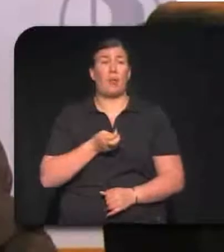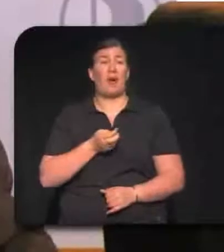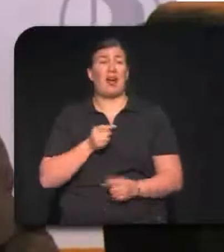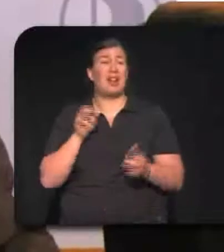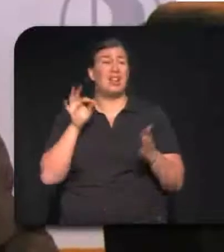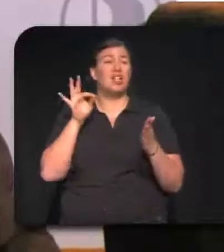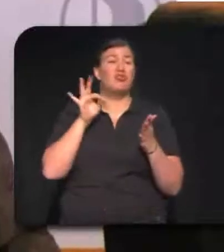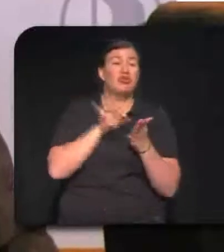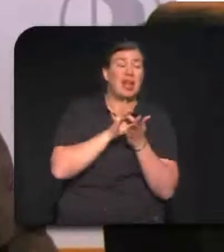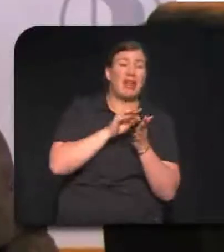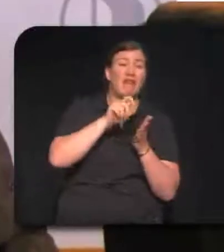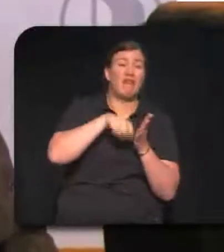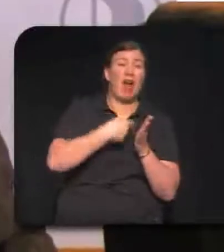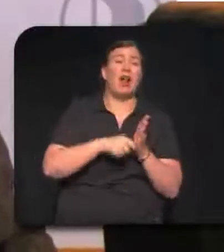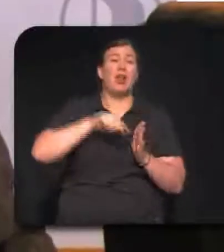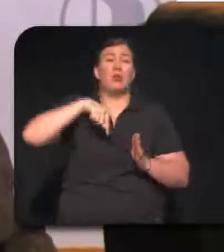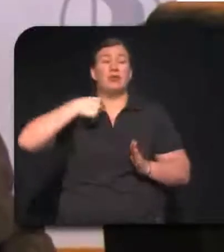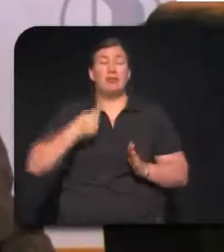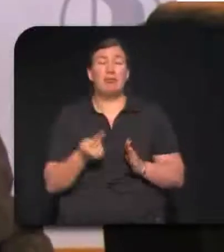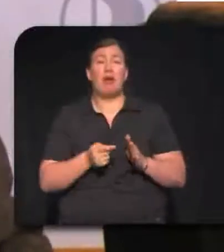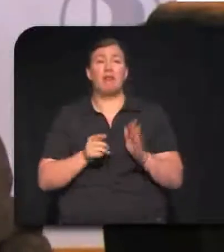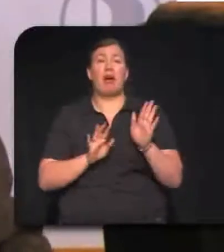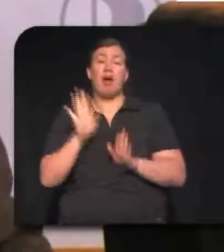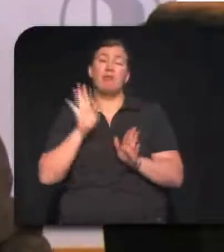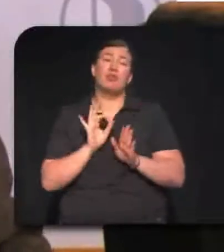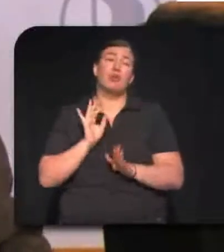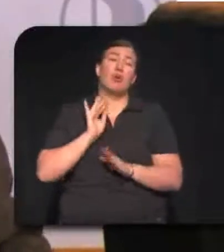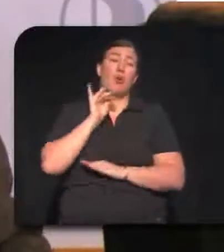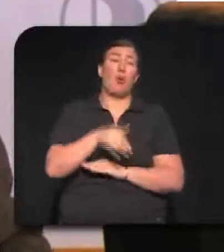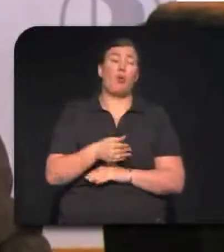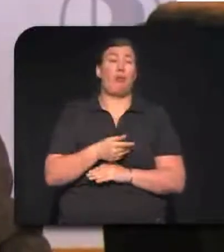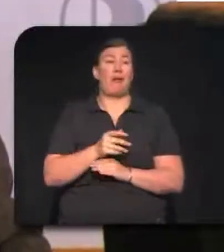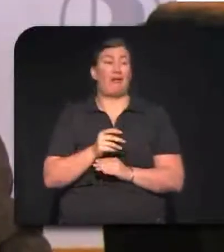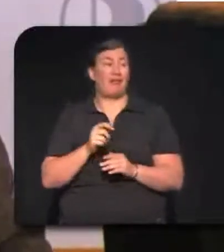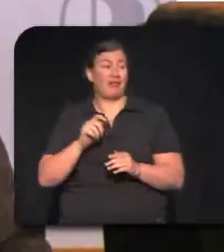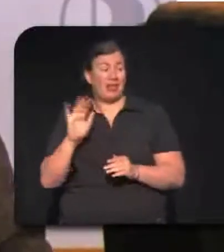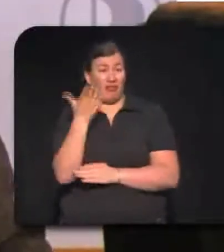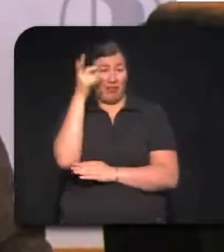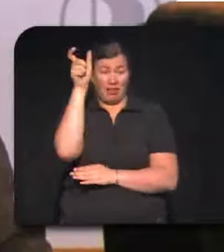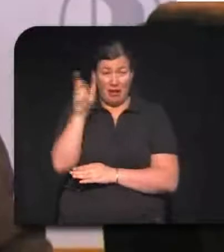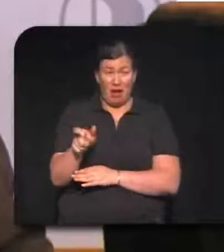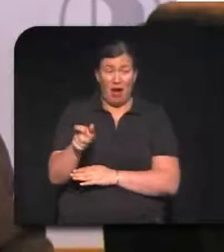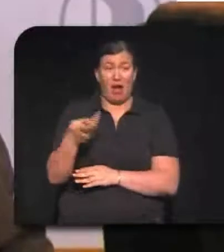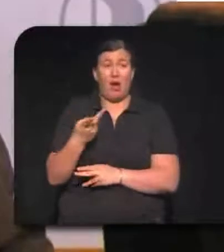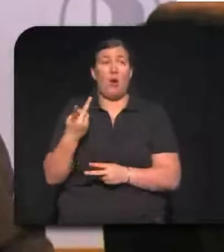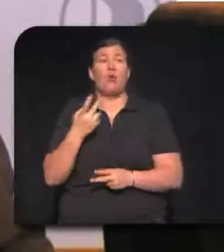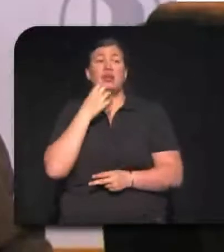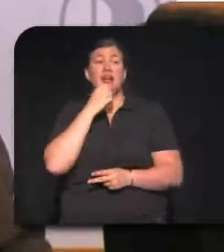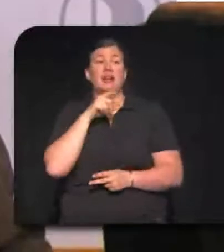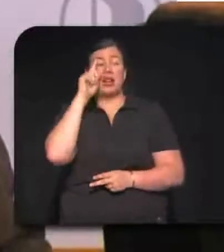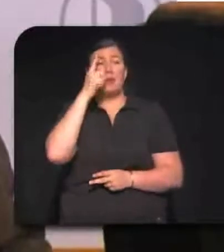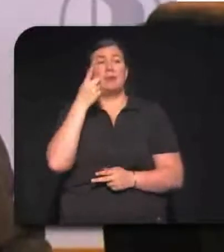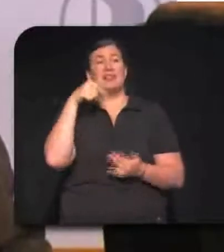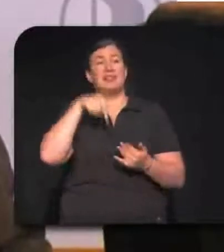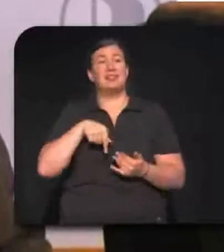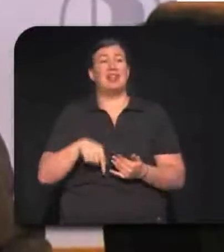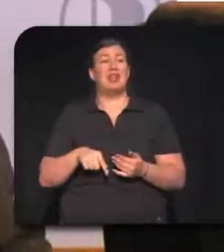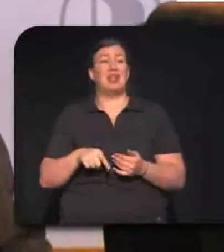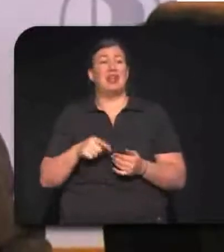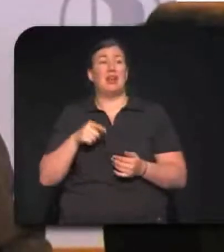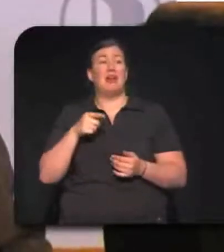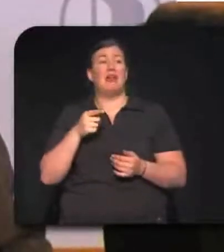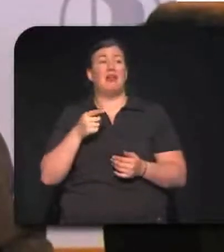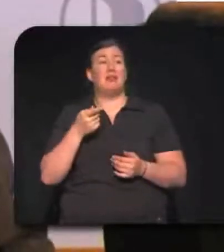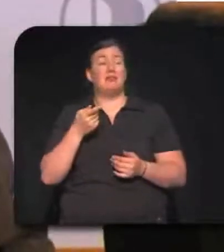Abstimmung über den Gewinner oder seid ihr mit dem von uns seid ihr der Meinung dass das von uns gewählte Abstimmungsverfahren ausreichend